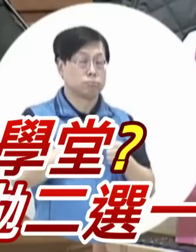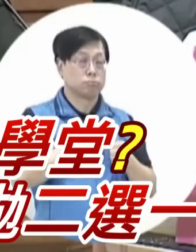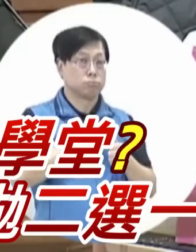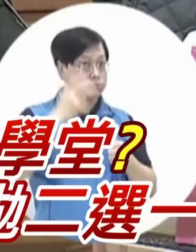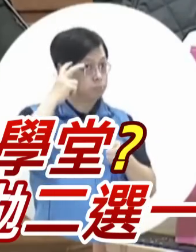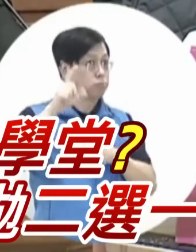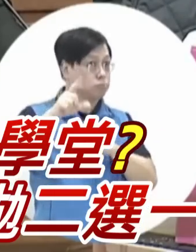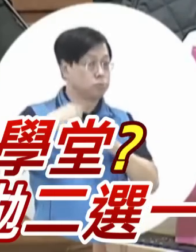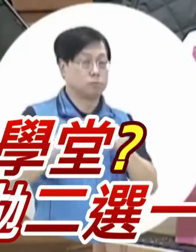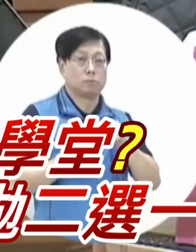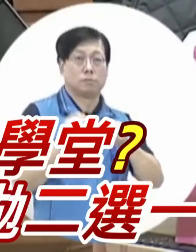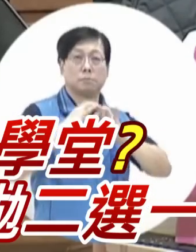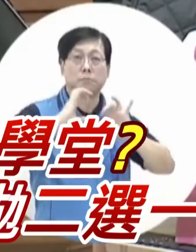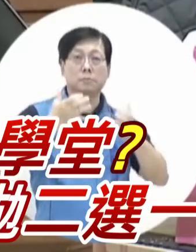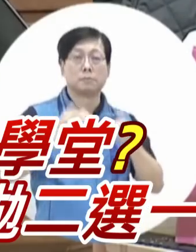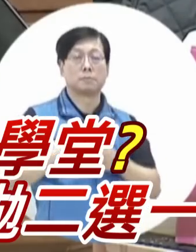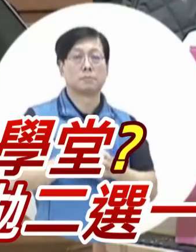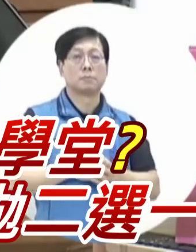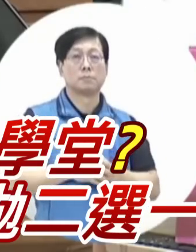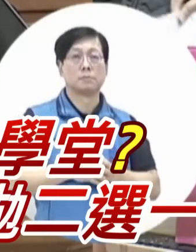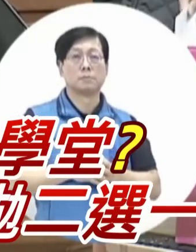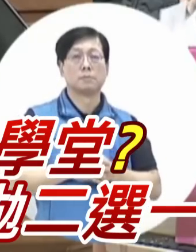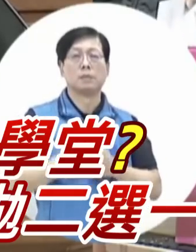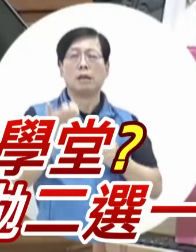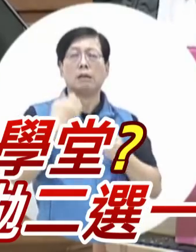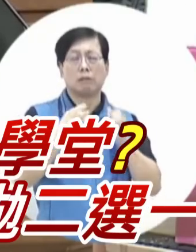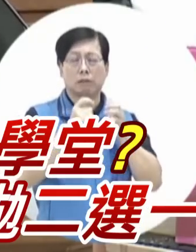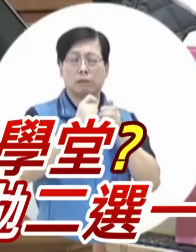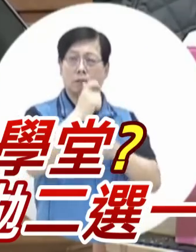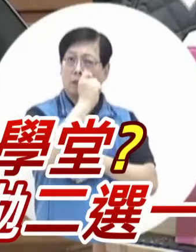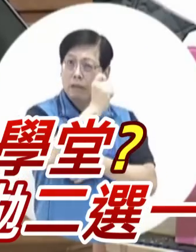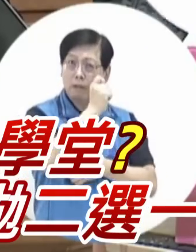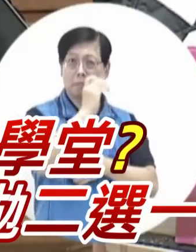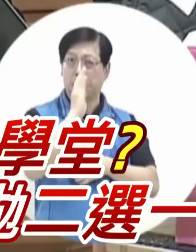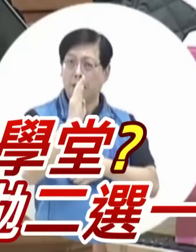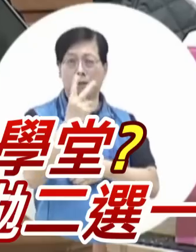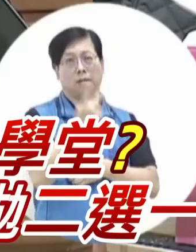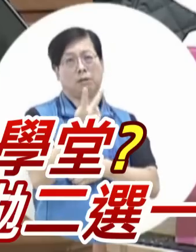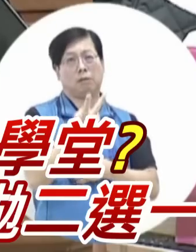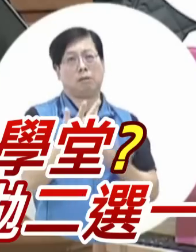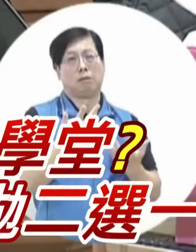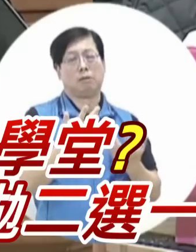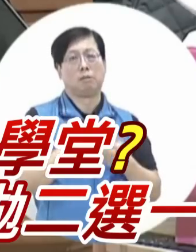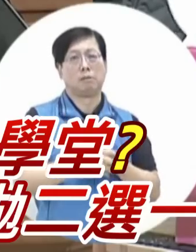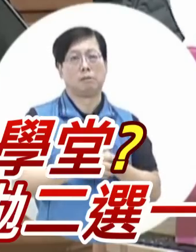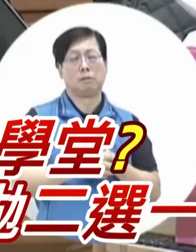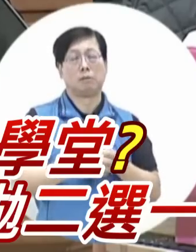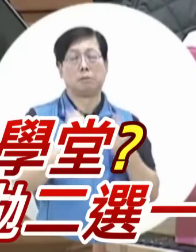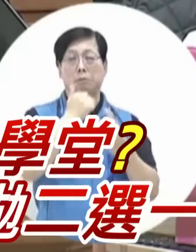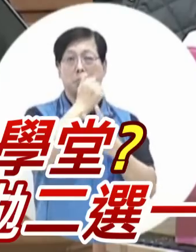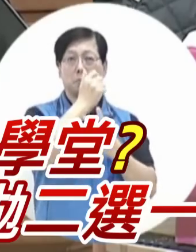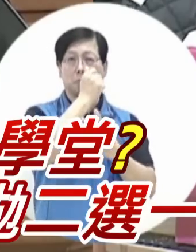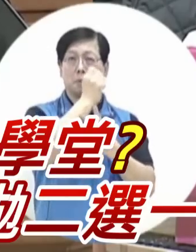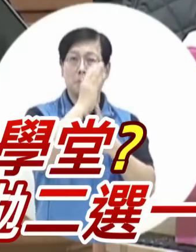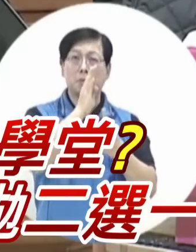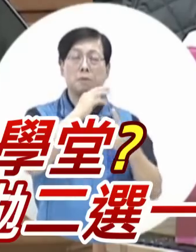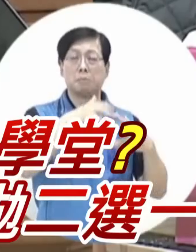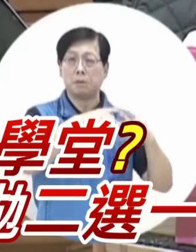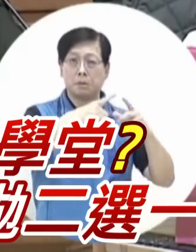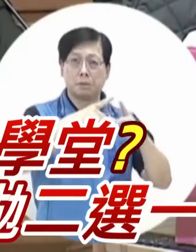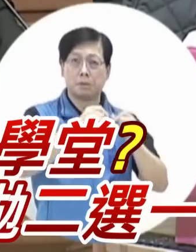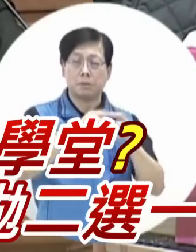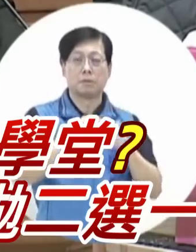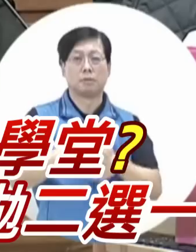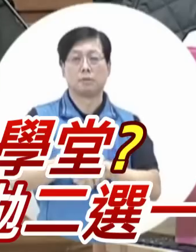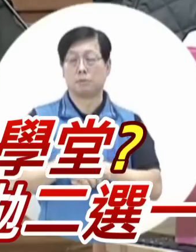们中华民国， 所以哪一种？ 民国， 所以哪一种？ 因为你写个 A， 写个 B 嘛。 对啊，啊哪一种？ 写个 A， 写个 B 还挂到美日英， 不要